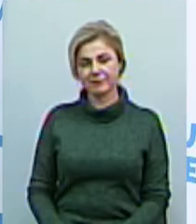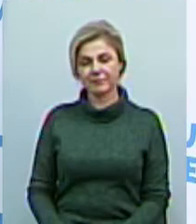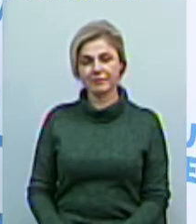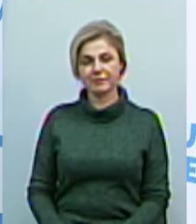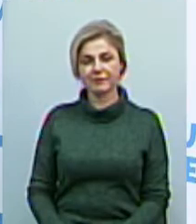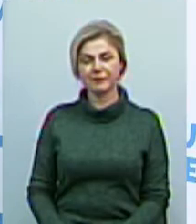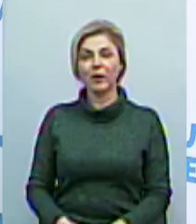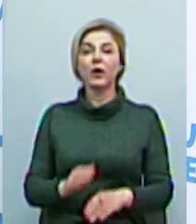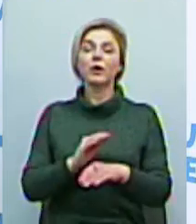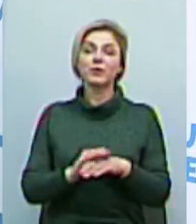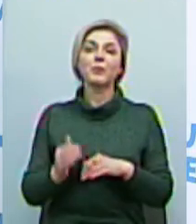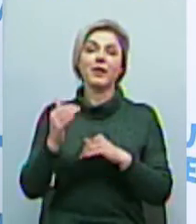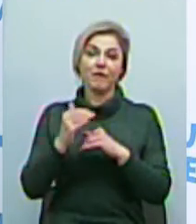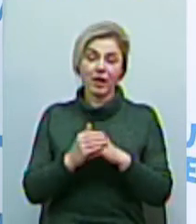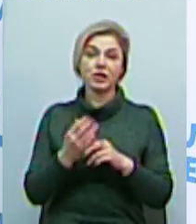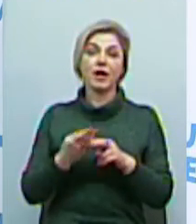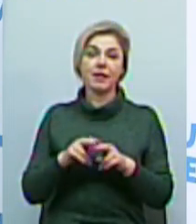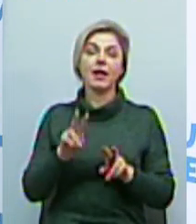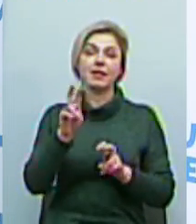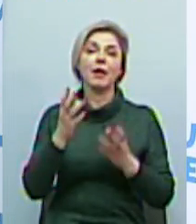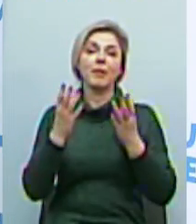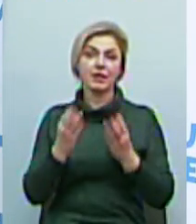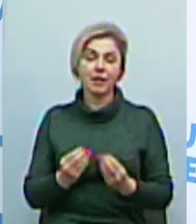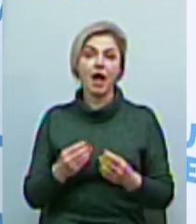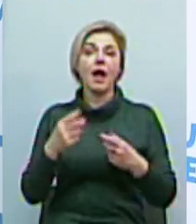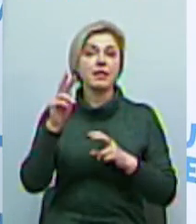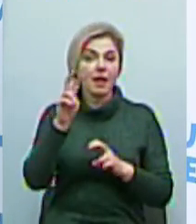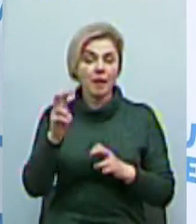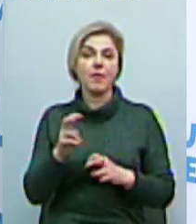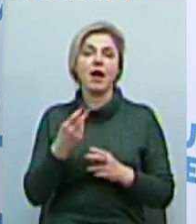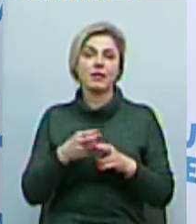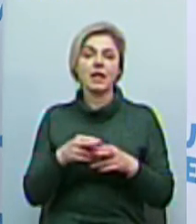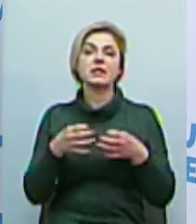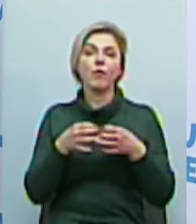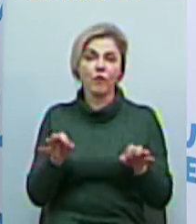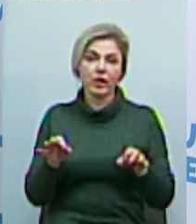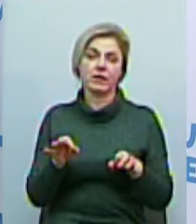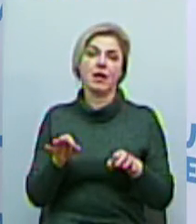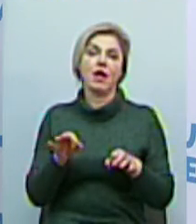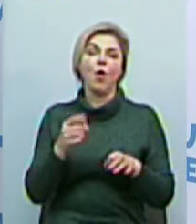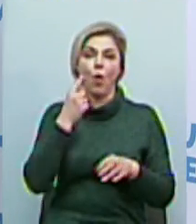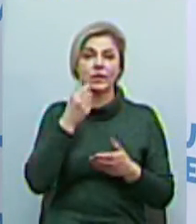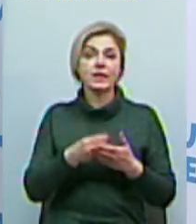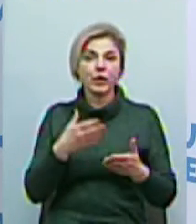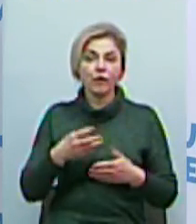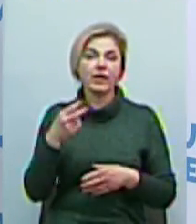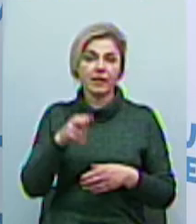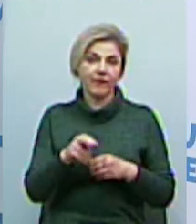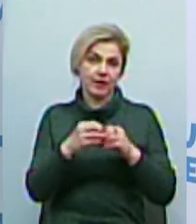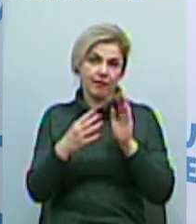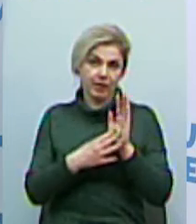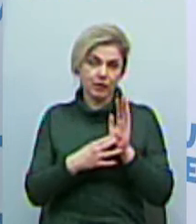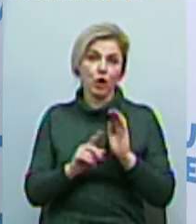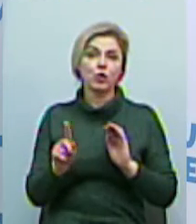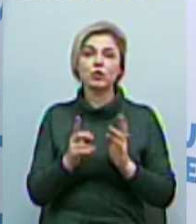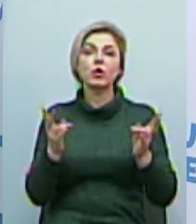Добрий вечір, це тема дня. А тема нашого ефіру – зовнішнє незалежне оцінювання 2019. Що потрібно знати